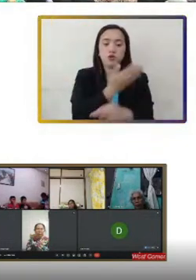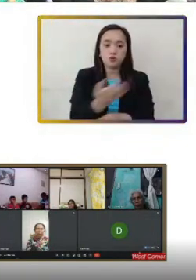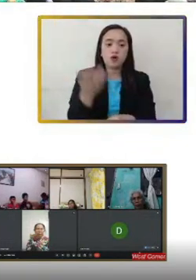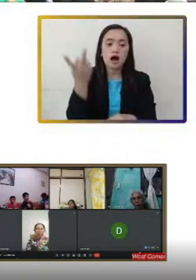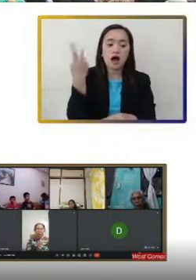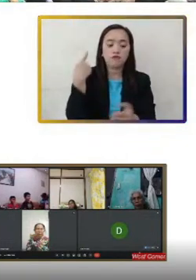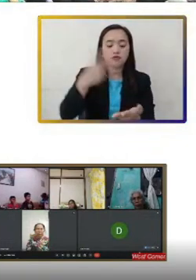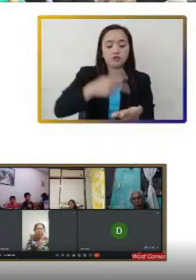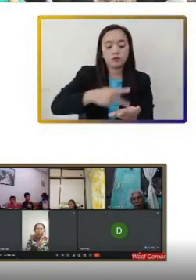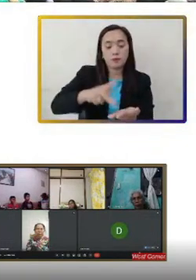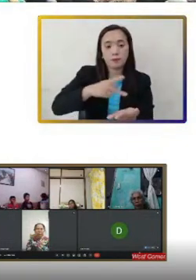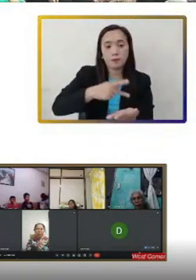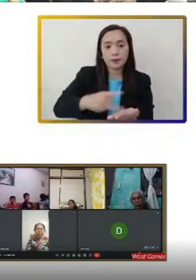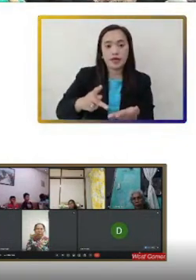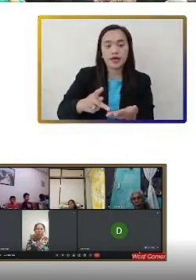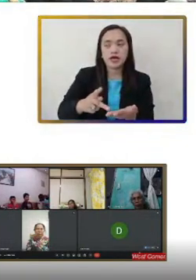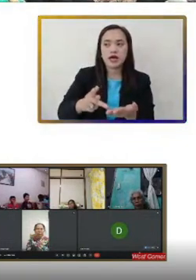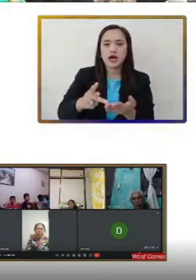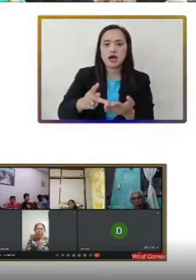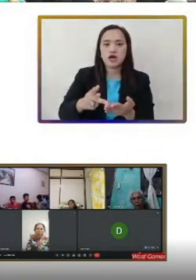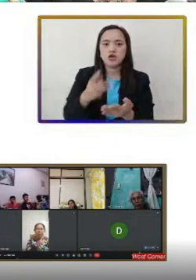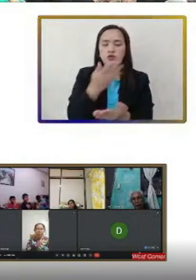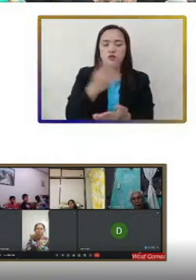pay attention to it.